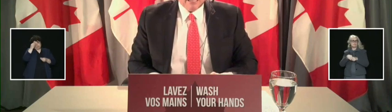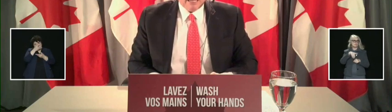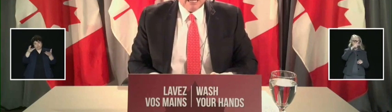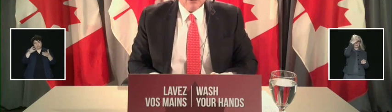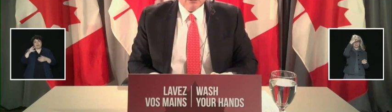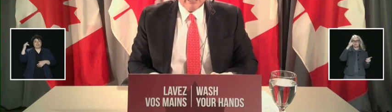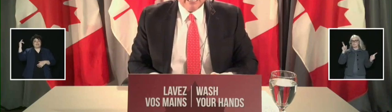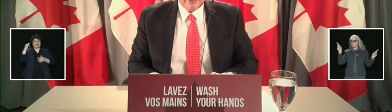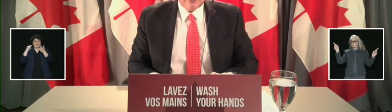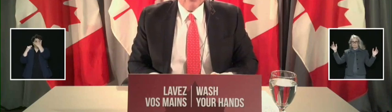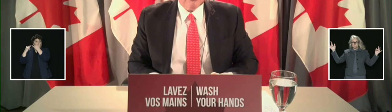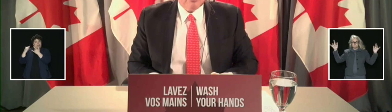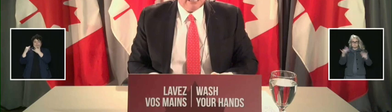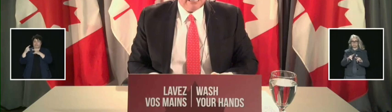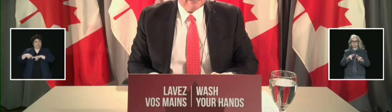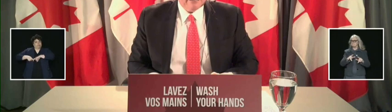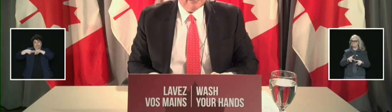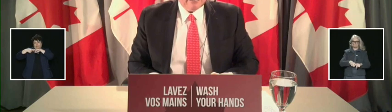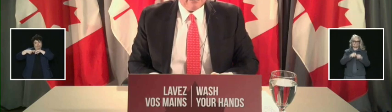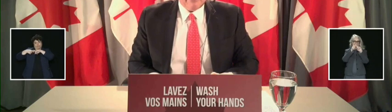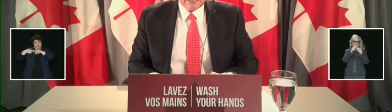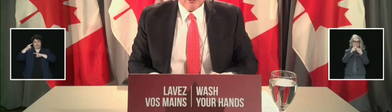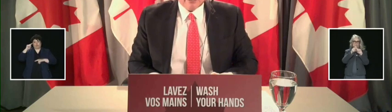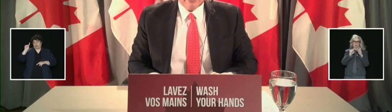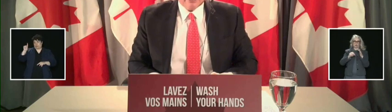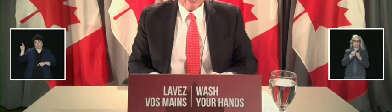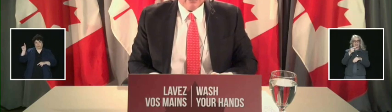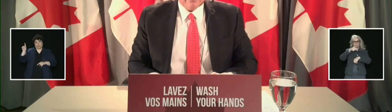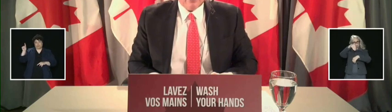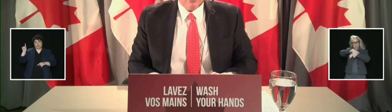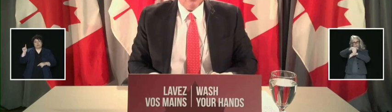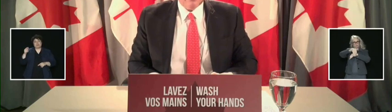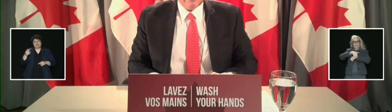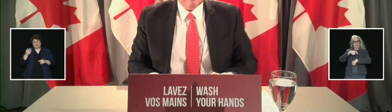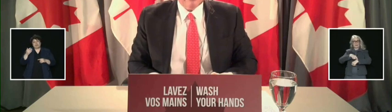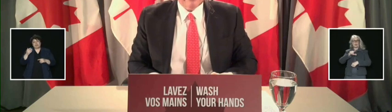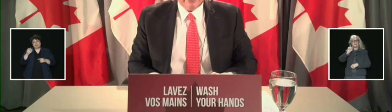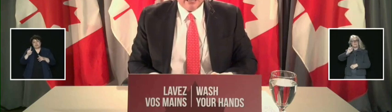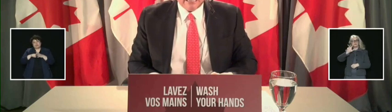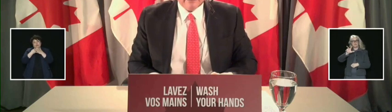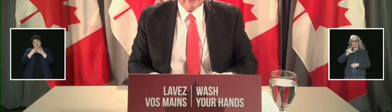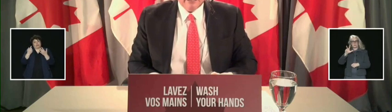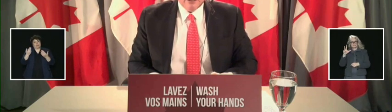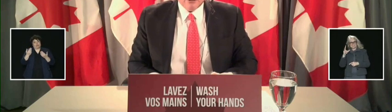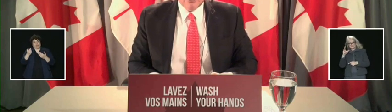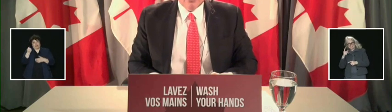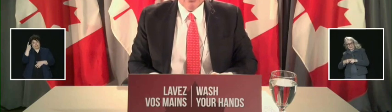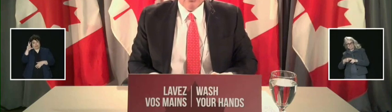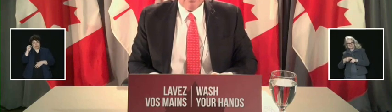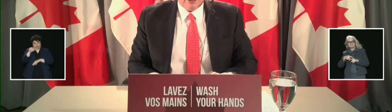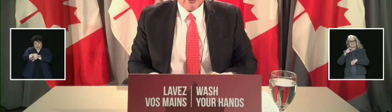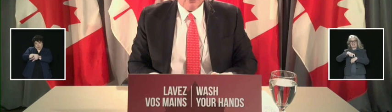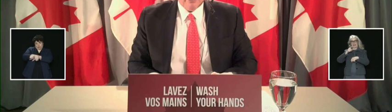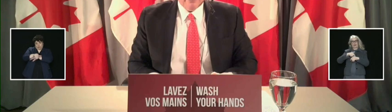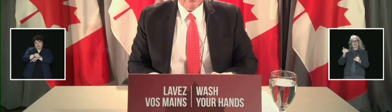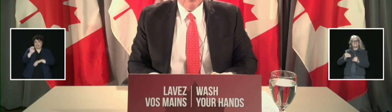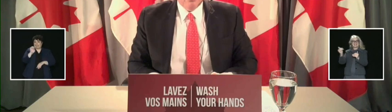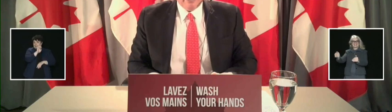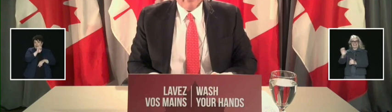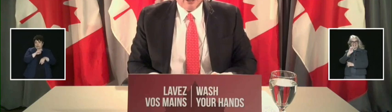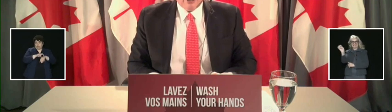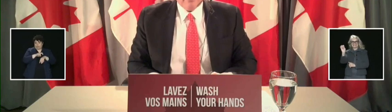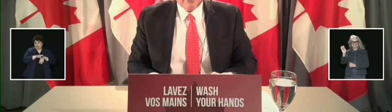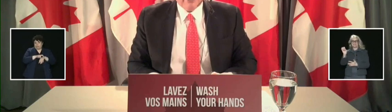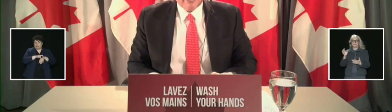À compter de ce soir, à 23h30, heure avancée de l'Est, nous suspendons